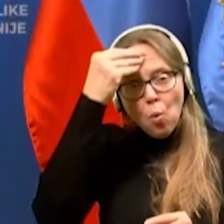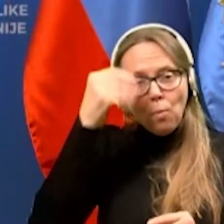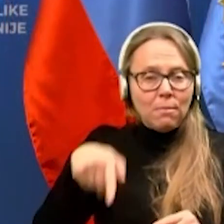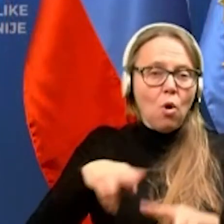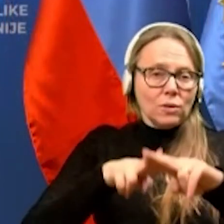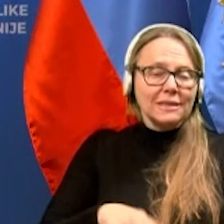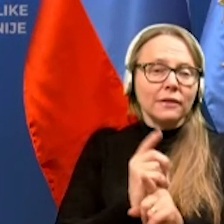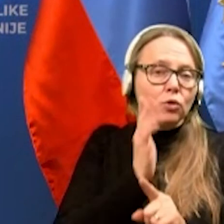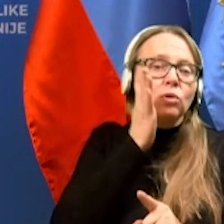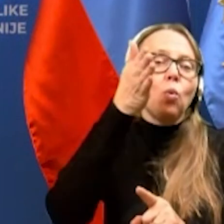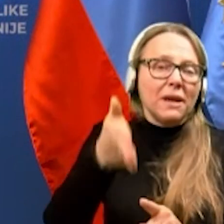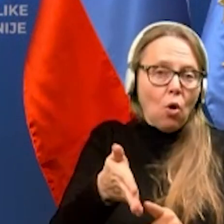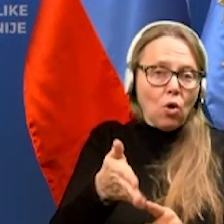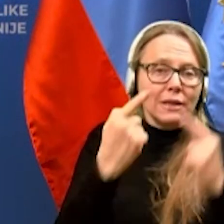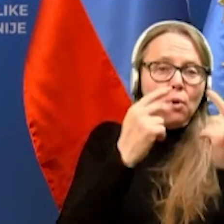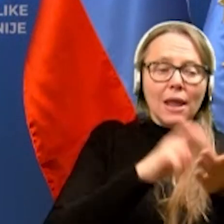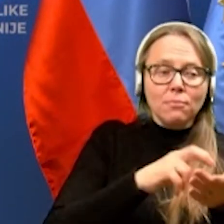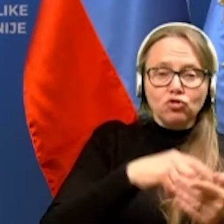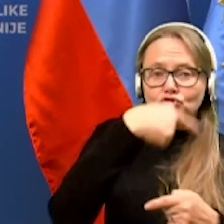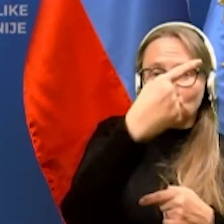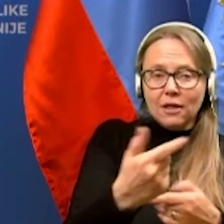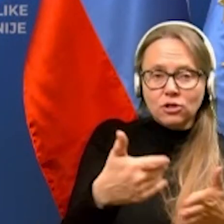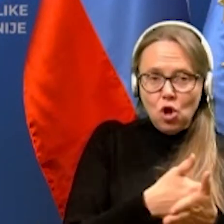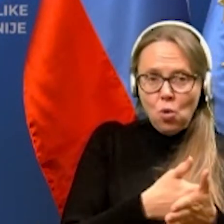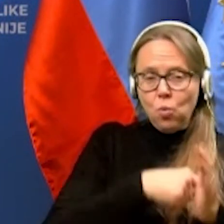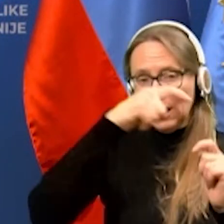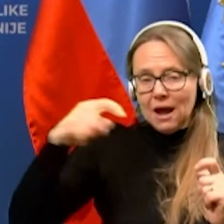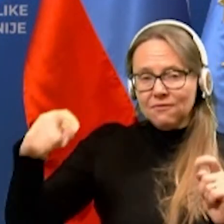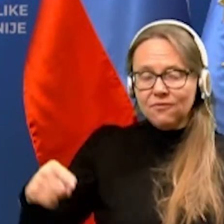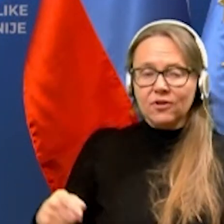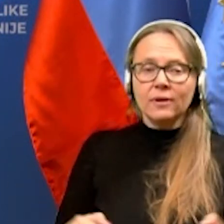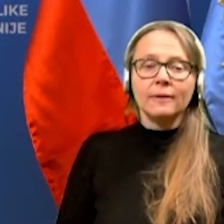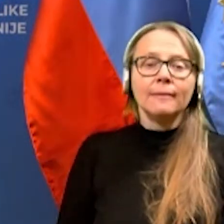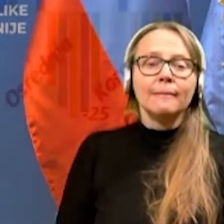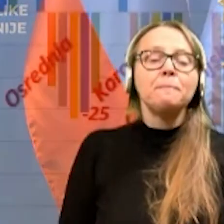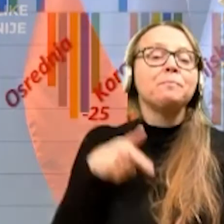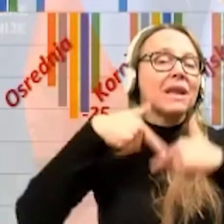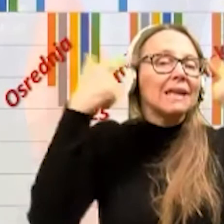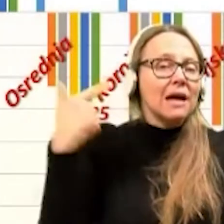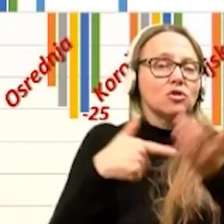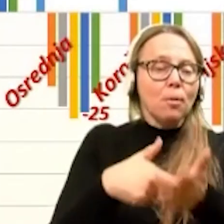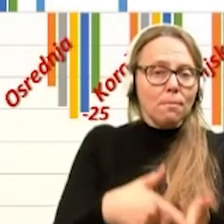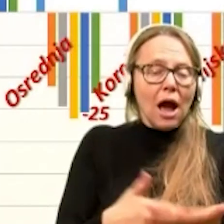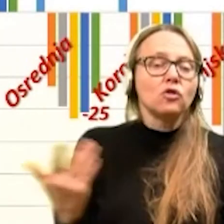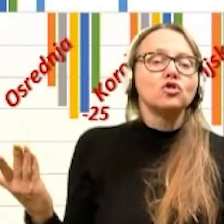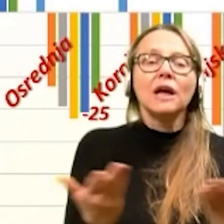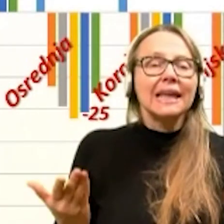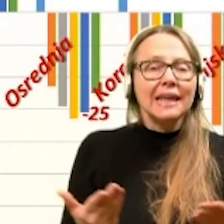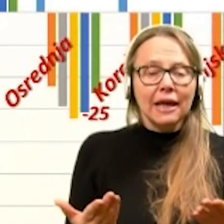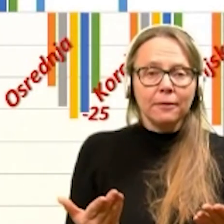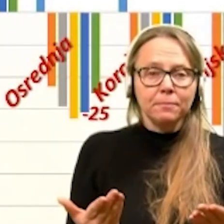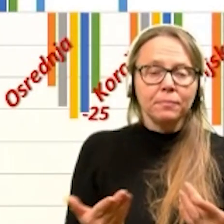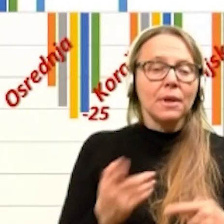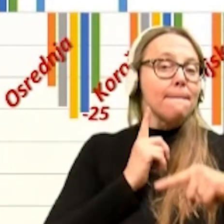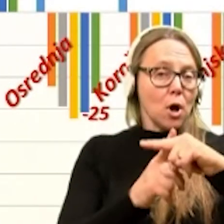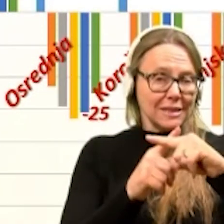prihodnje. Poglejmo še naslednji graf. Ta jasno kaže, kje so